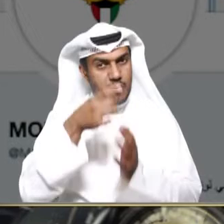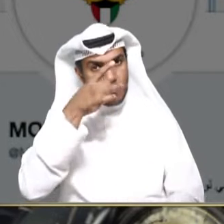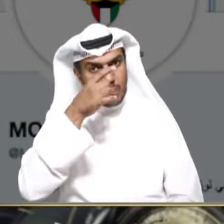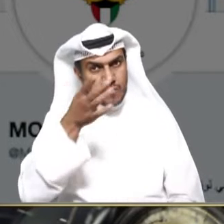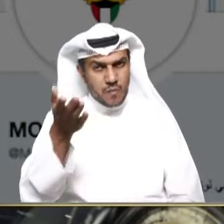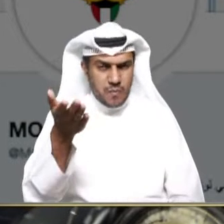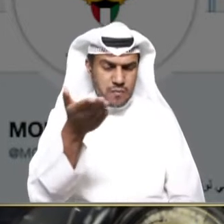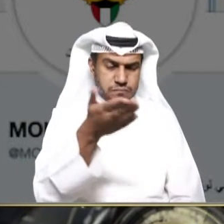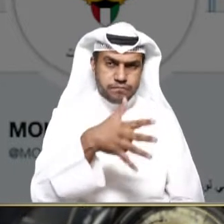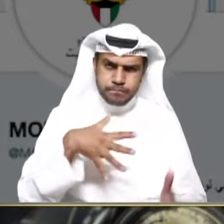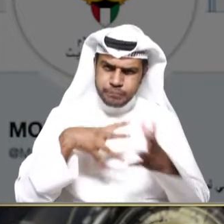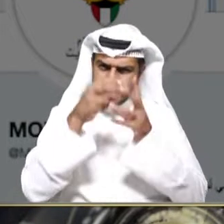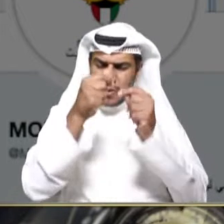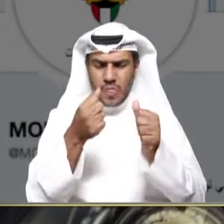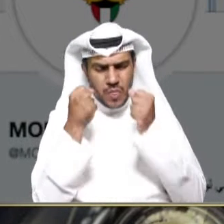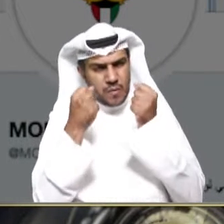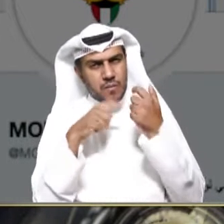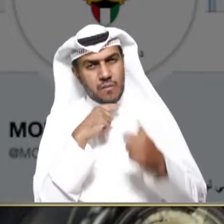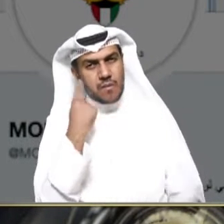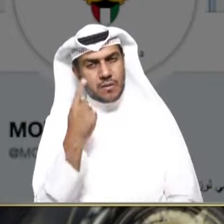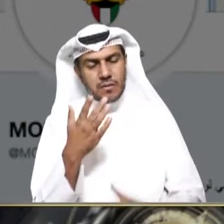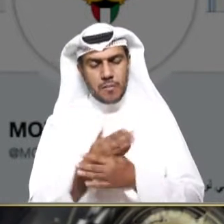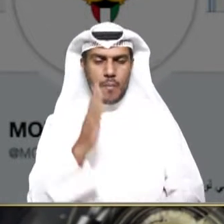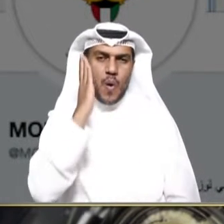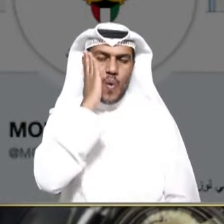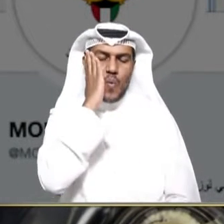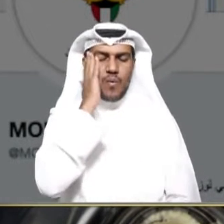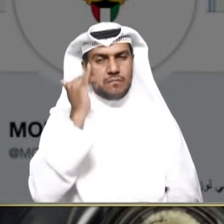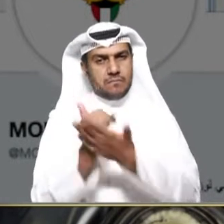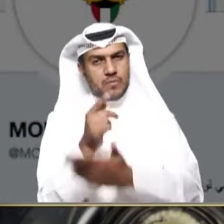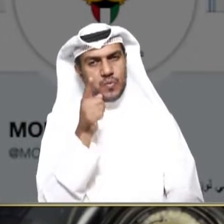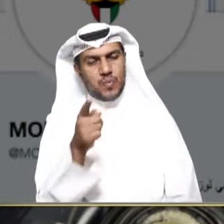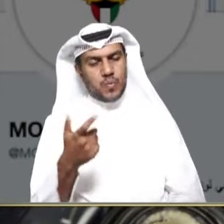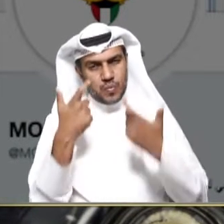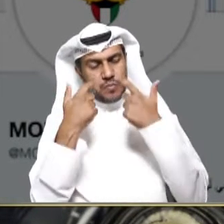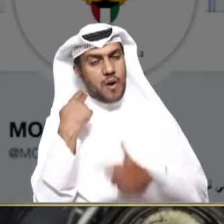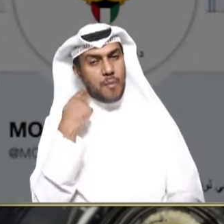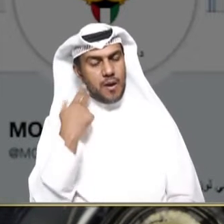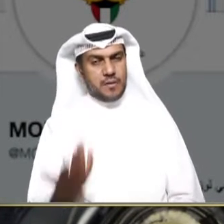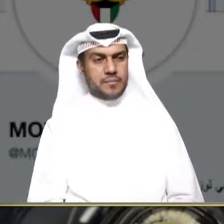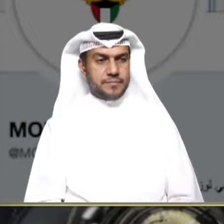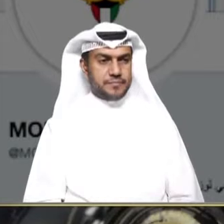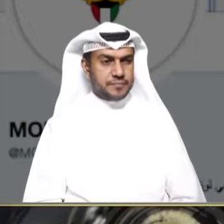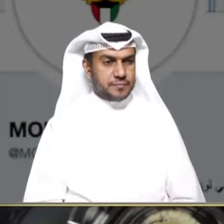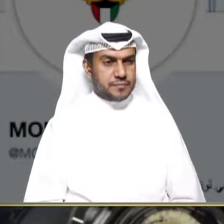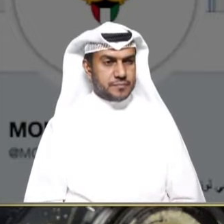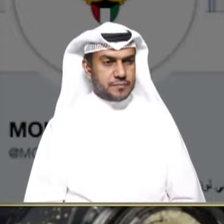رسالة لمرتدي الطرق مفادها أن حياتهم أمانة يجب المحافظة عليها.